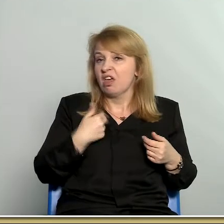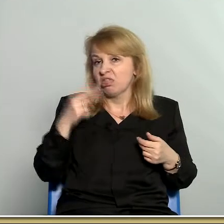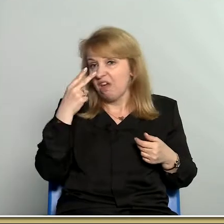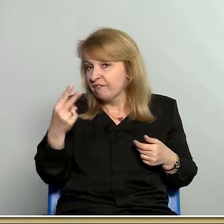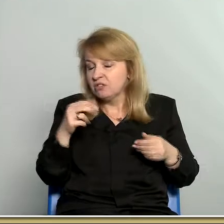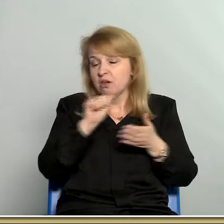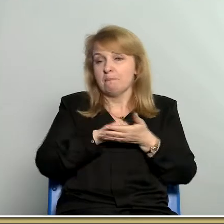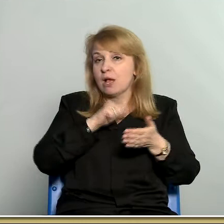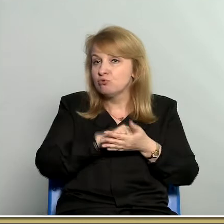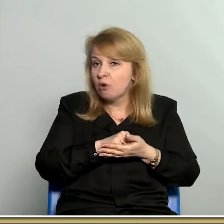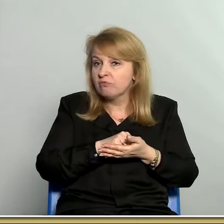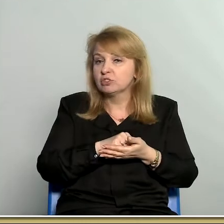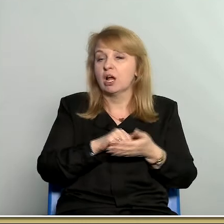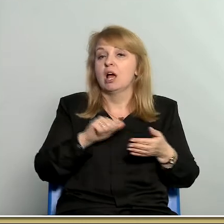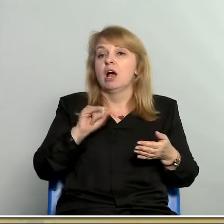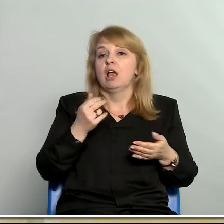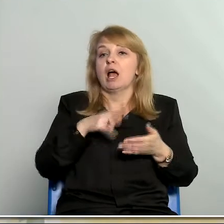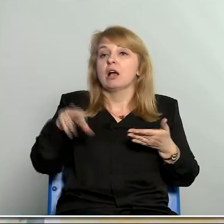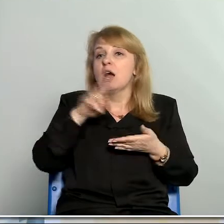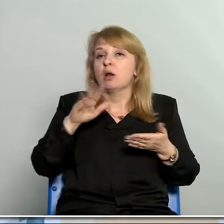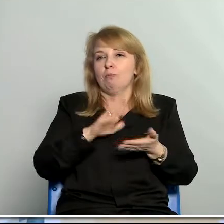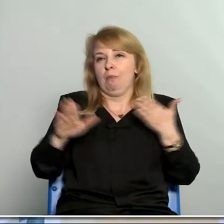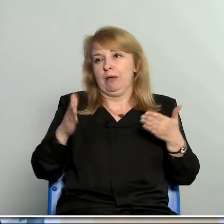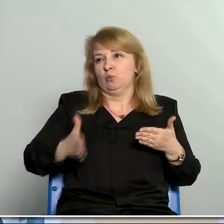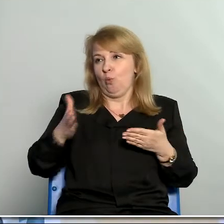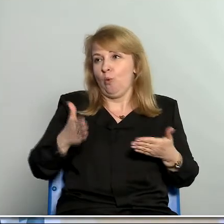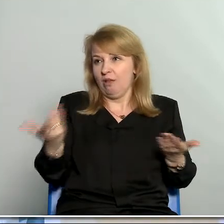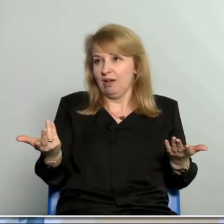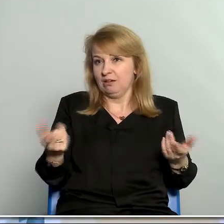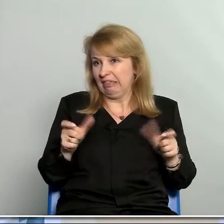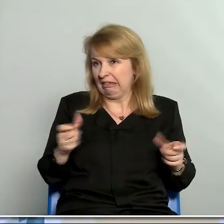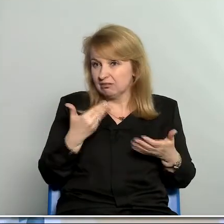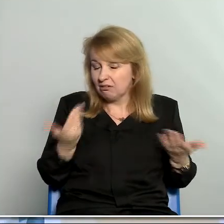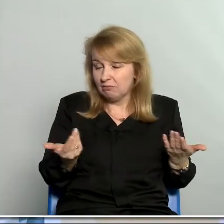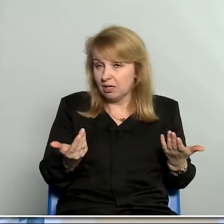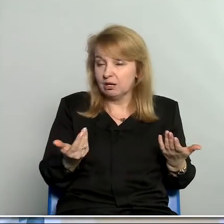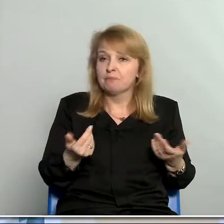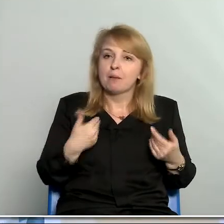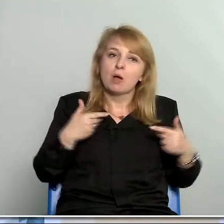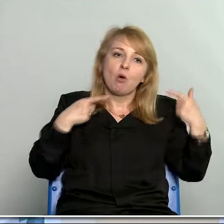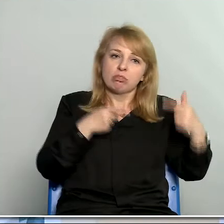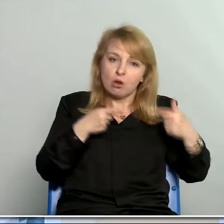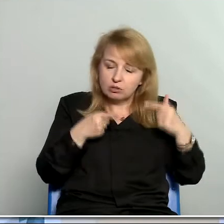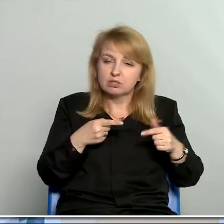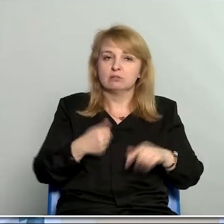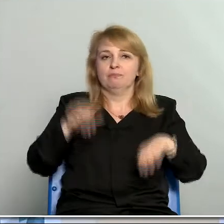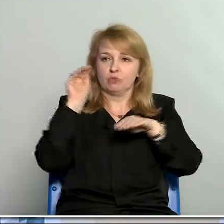Mazowsza czy regionalnego programu bez kolei, to w efekcie negocjacji zgodziliśmy się na